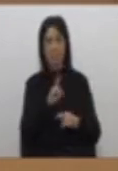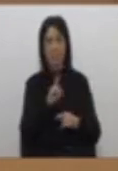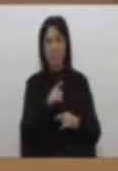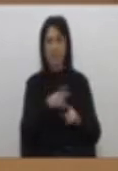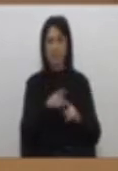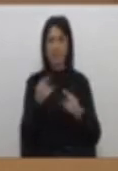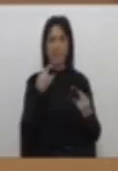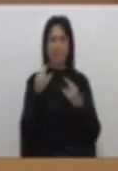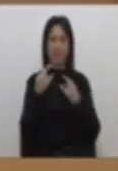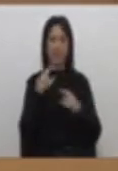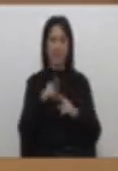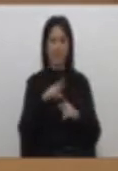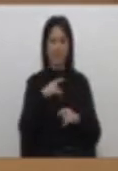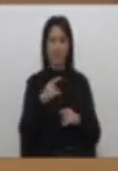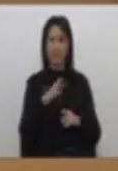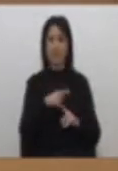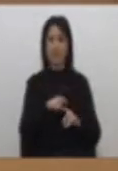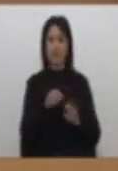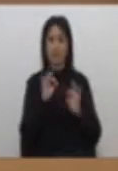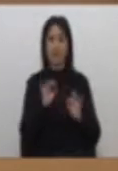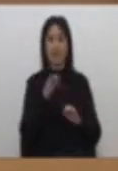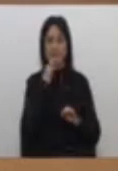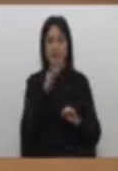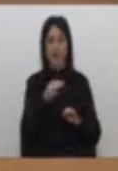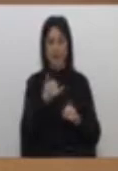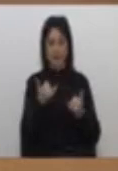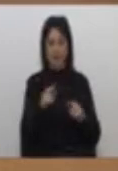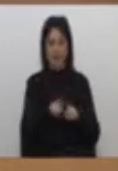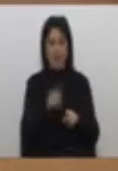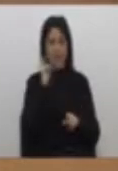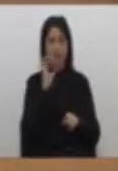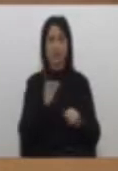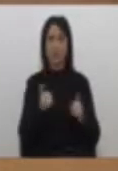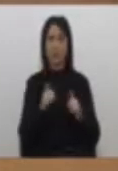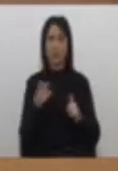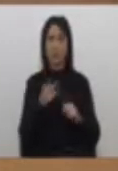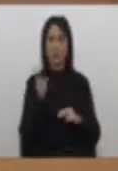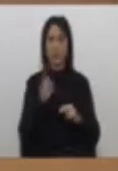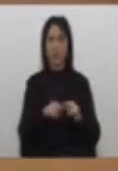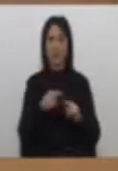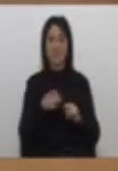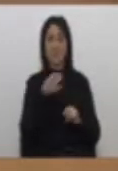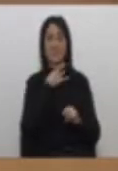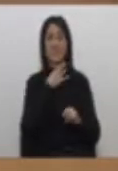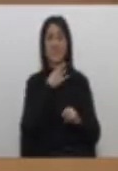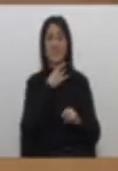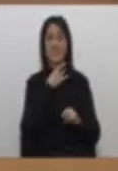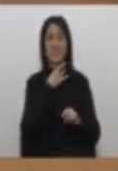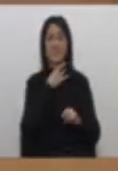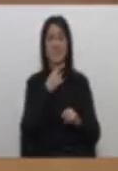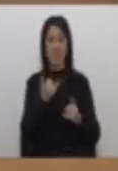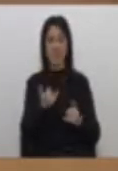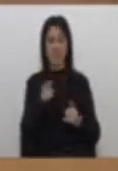და რაღაცები კეთდებოდა. ეხლაც მართალი გითხრათ, არ მესმის, აი როგორ უნდა დამთავრდეს ის კრიზისი, რომელიც თქვენსა